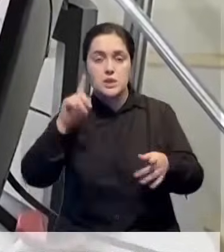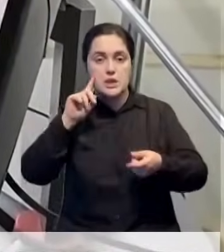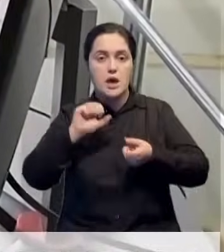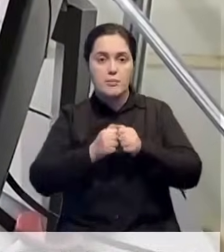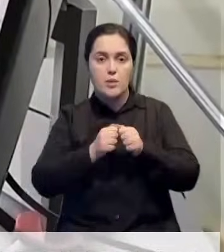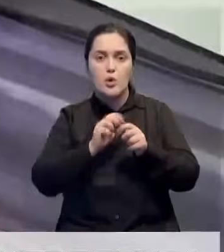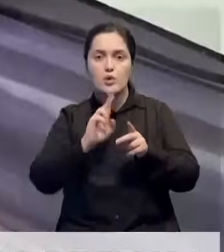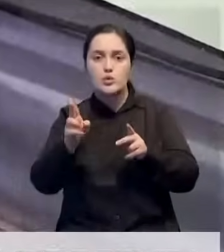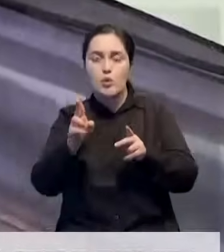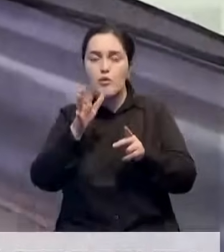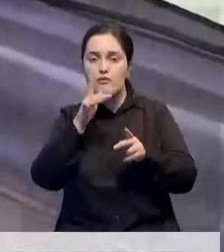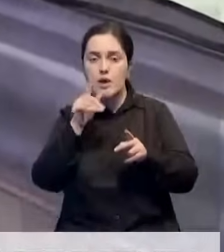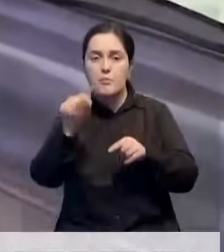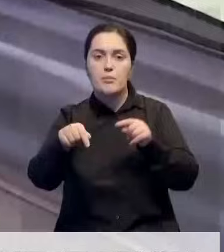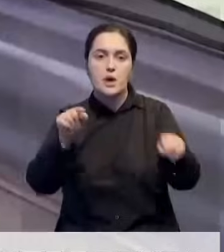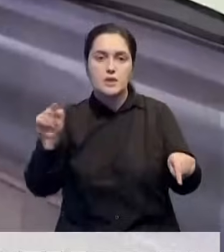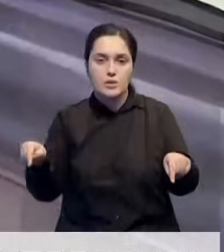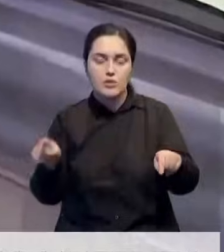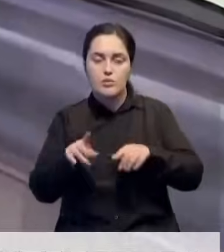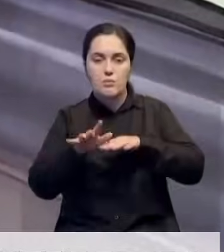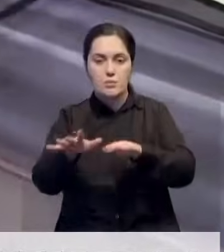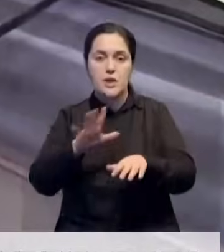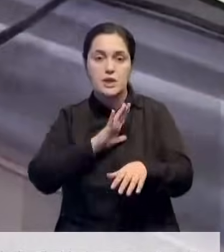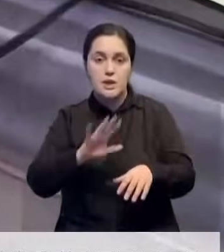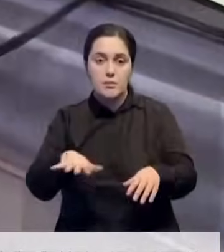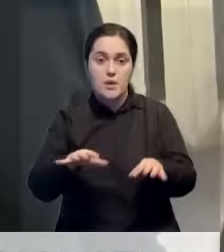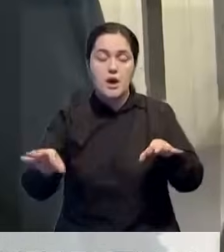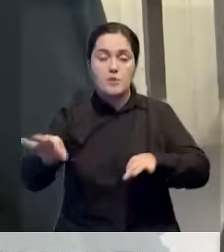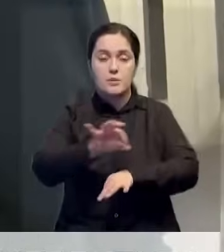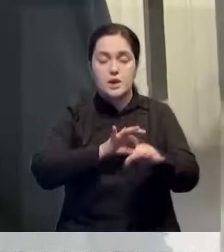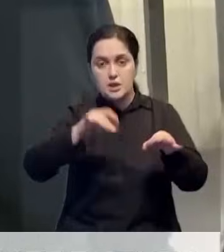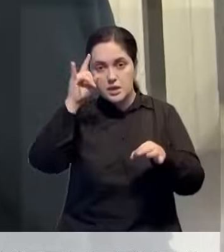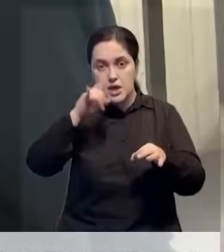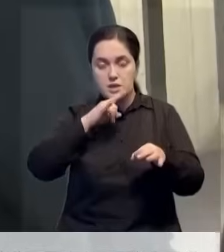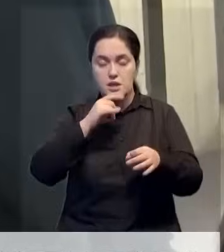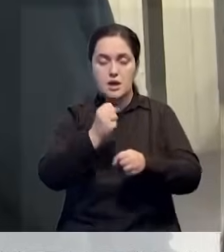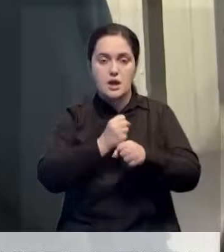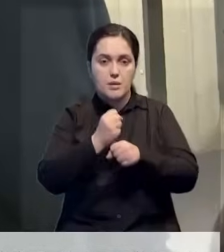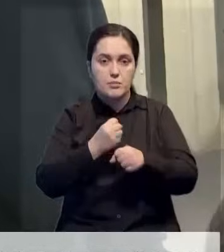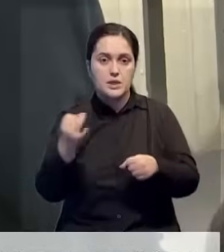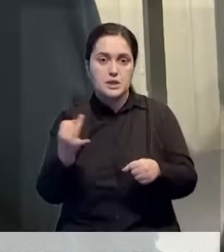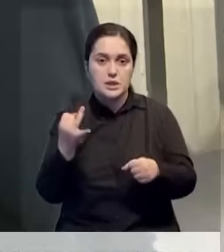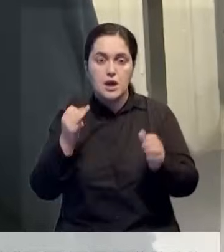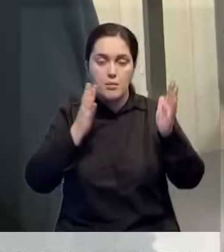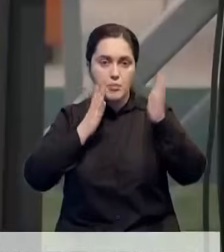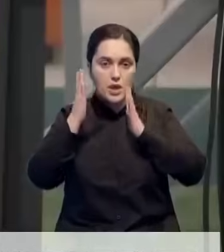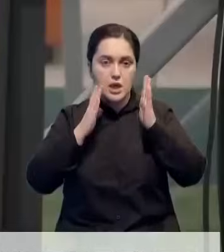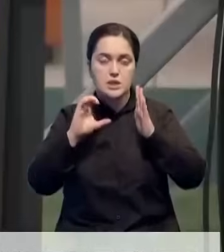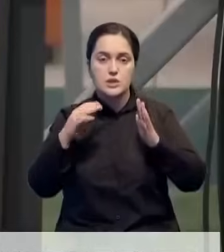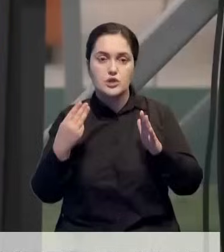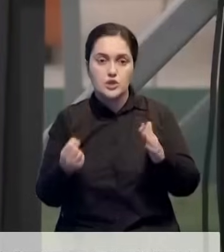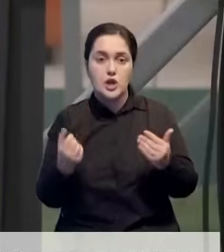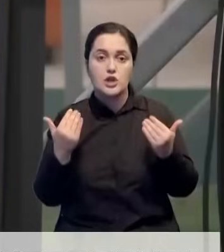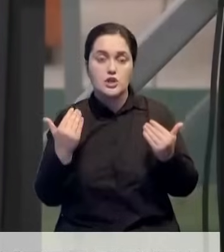во сколько паркуется, исключают пробки. Проекты казахстанских разработчиков заинтересовали коллег из Малайзии и США.